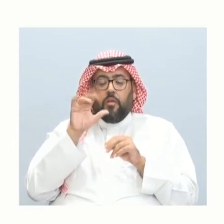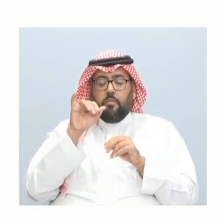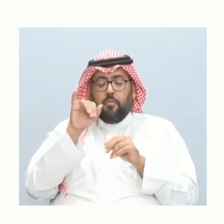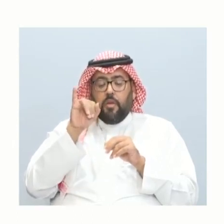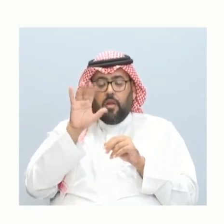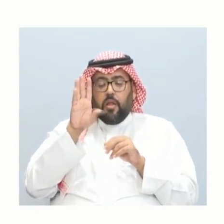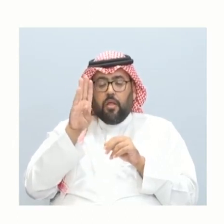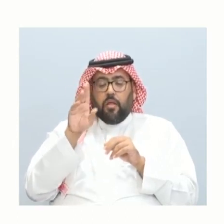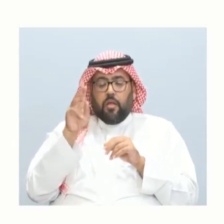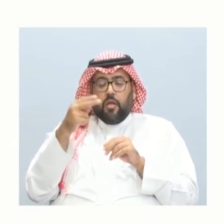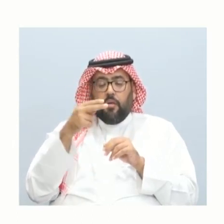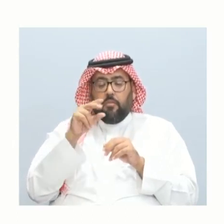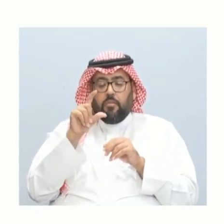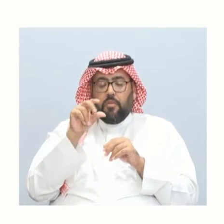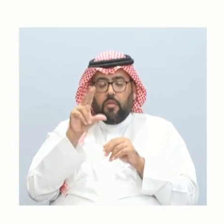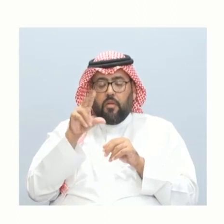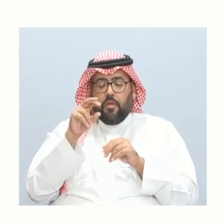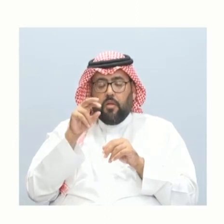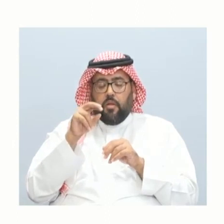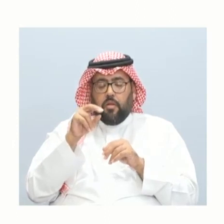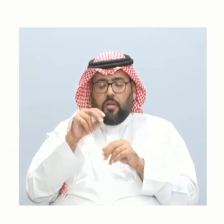الملك رحمه الله الرياض